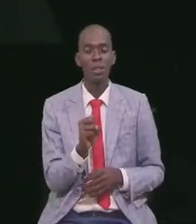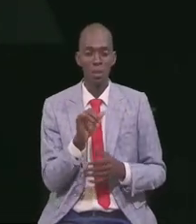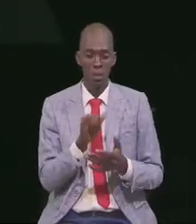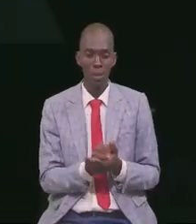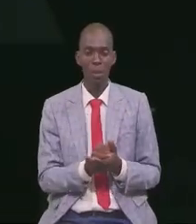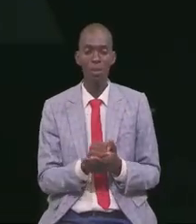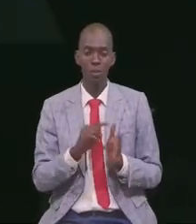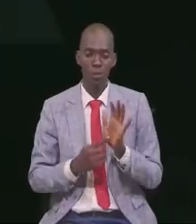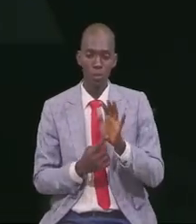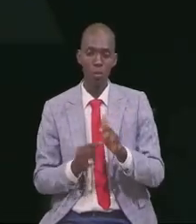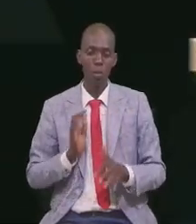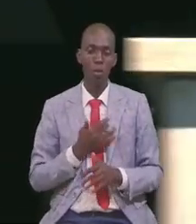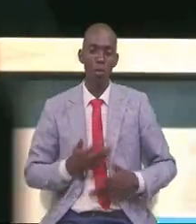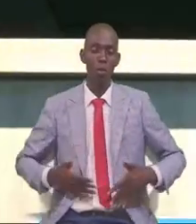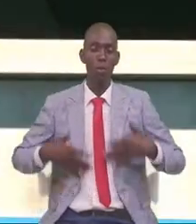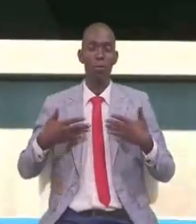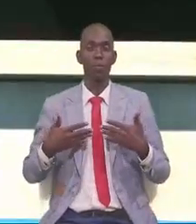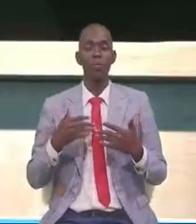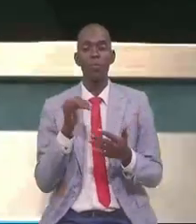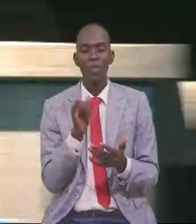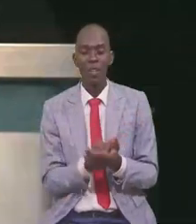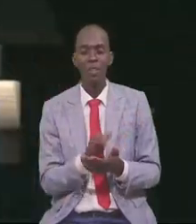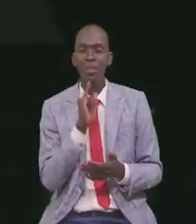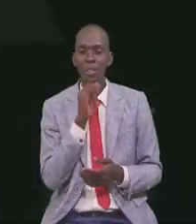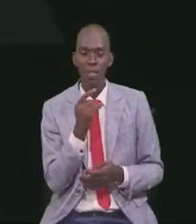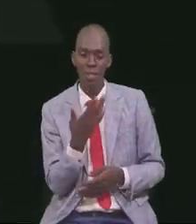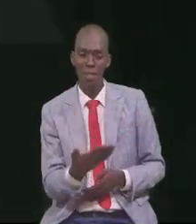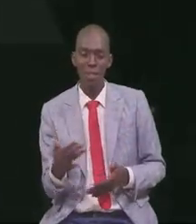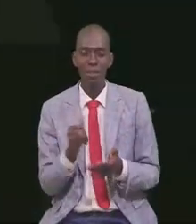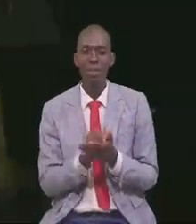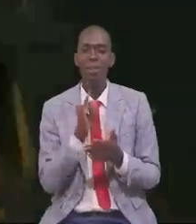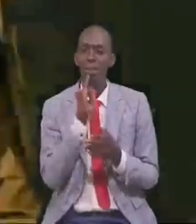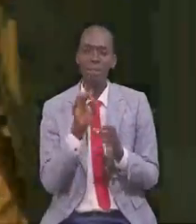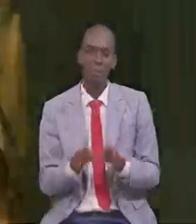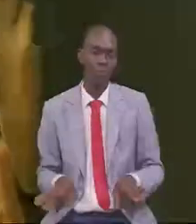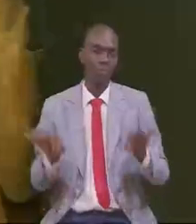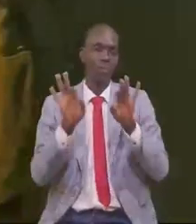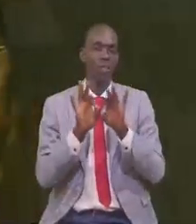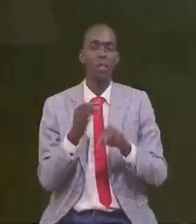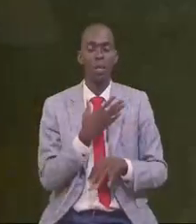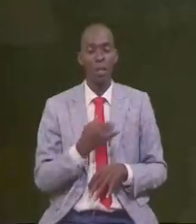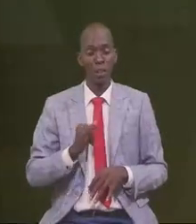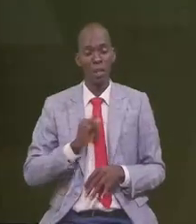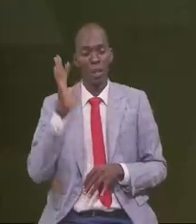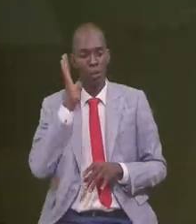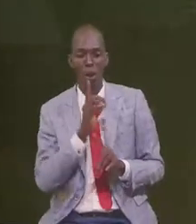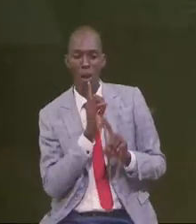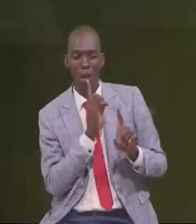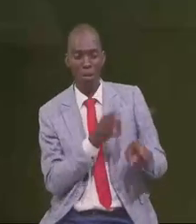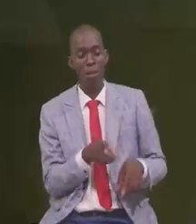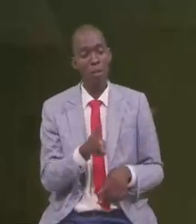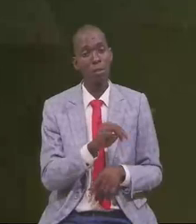nos vies, c'est la chose qui est importante. Et je vais leur répondre, oui,